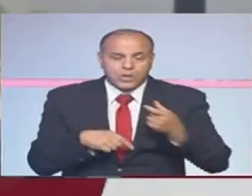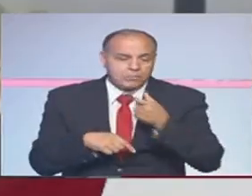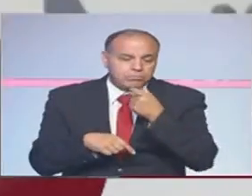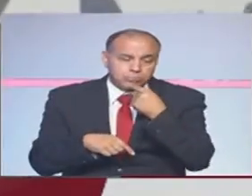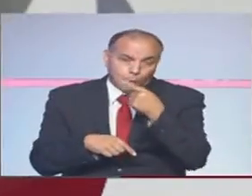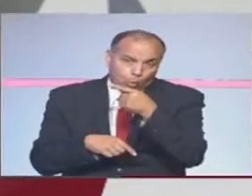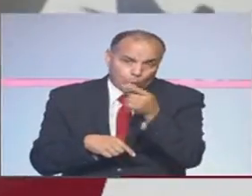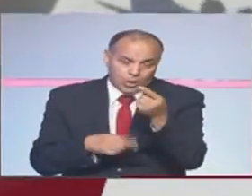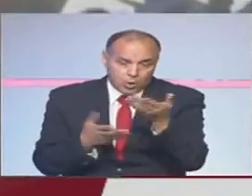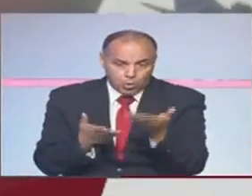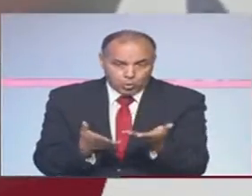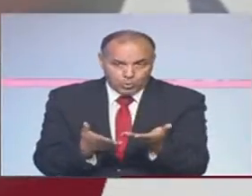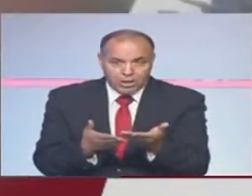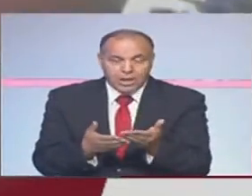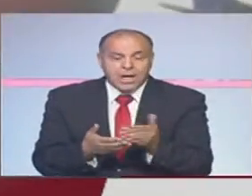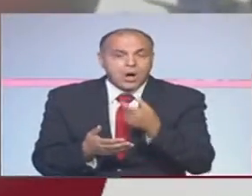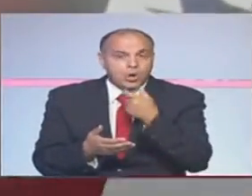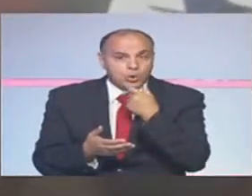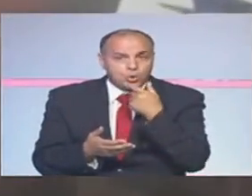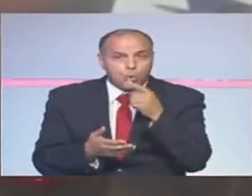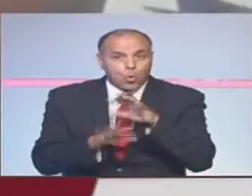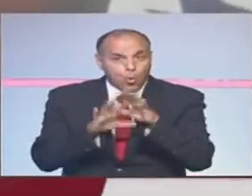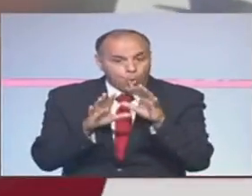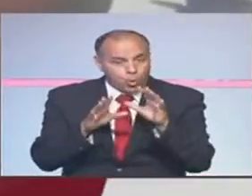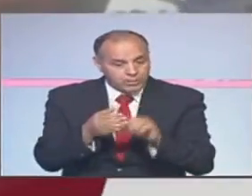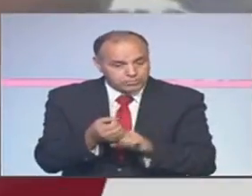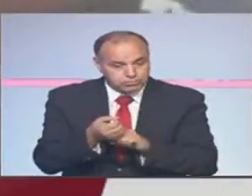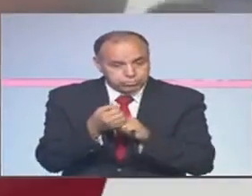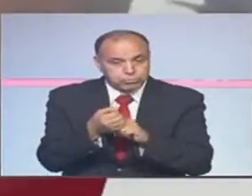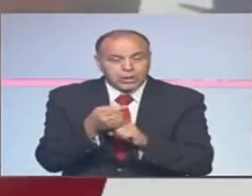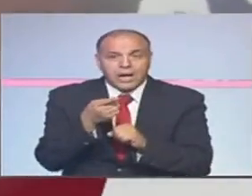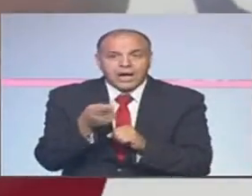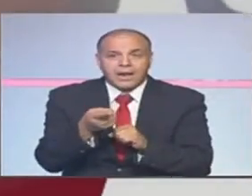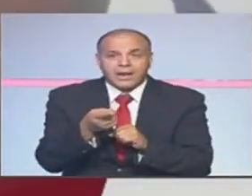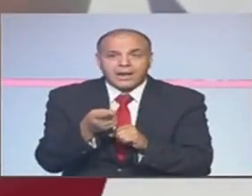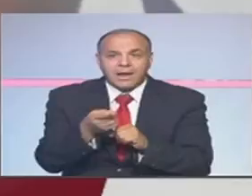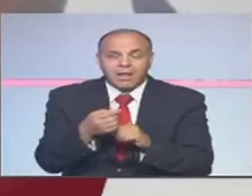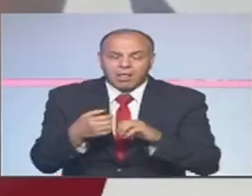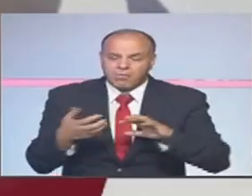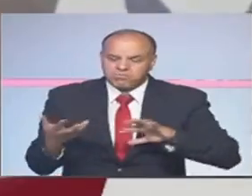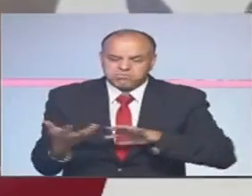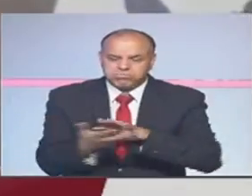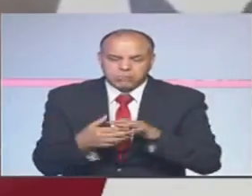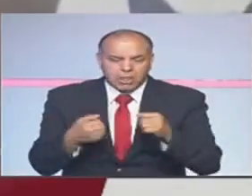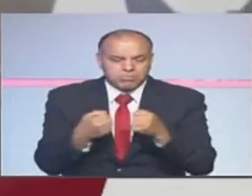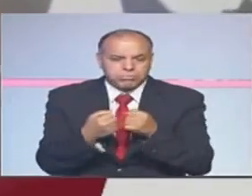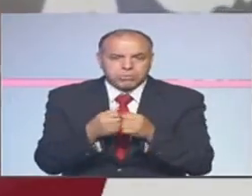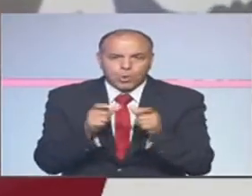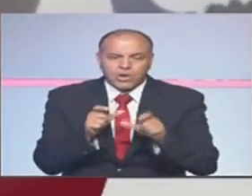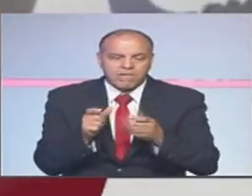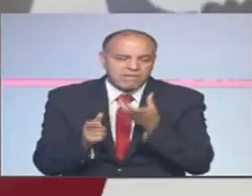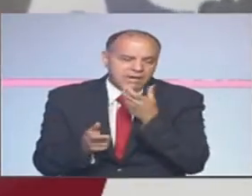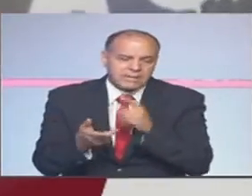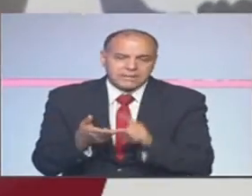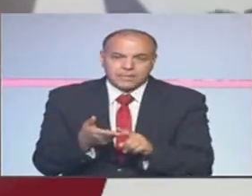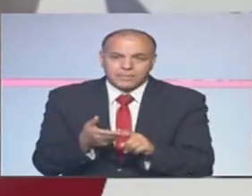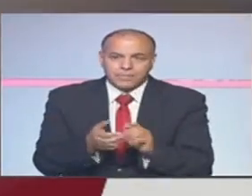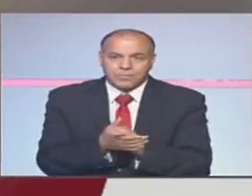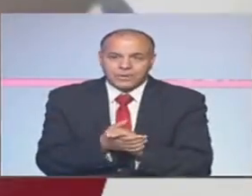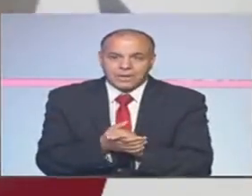بوريس جونسون اليوم ان بلاده ستفعل كل ما بوسعها لتجنب حدوث ازمه انسانيه في افغانستان